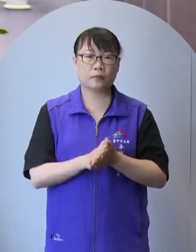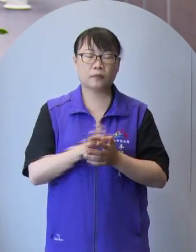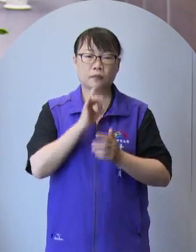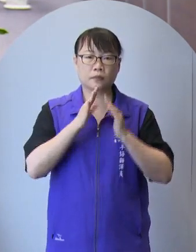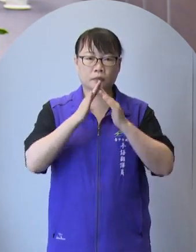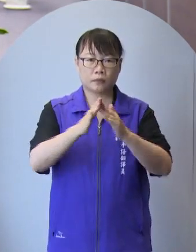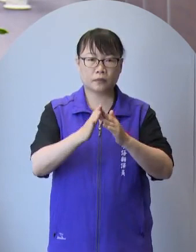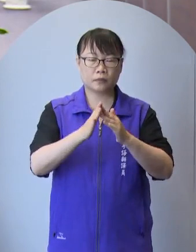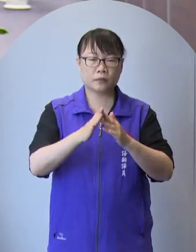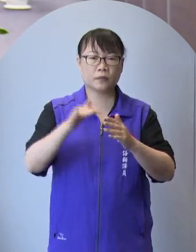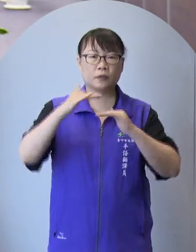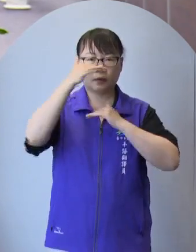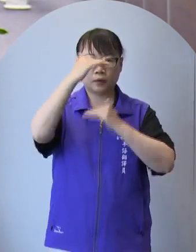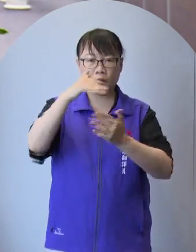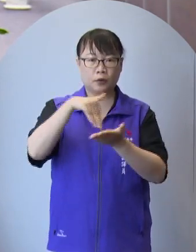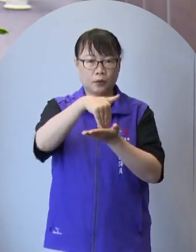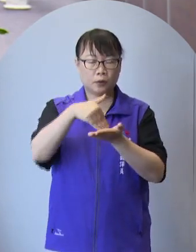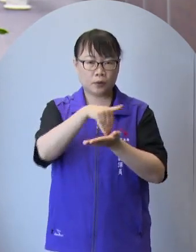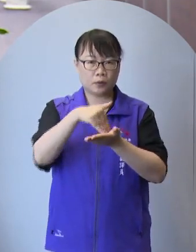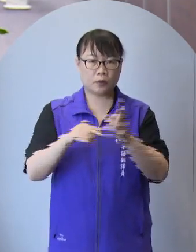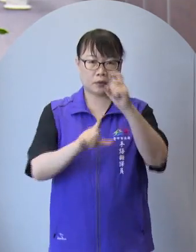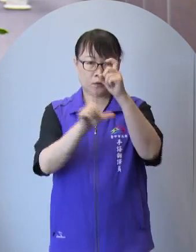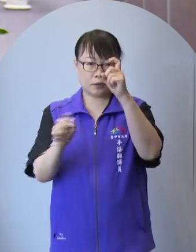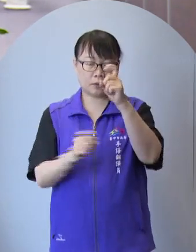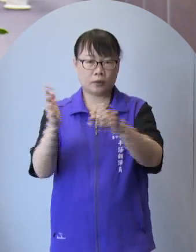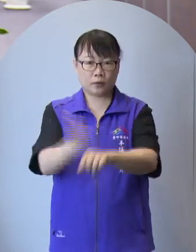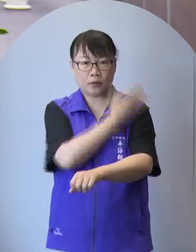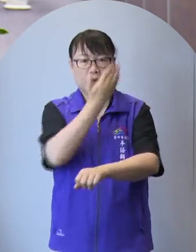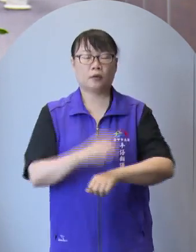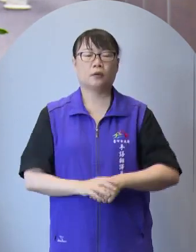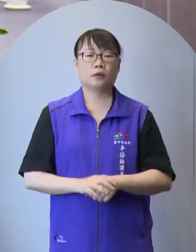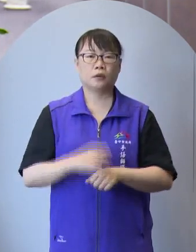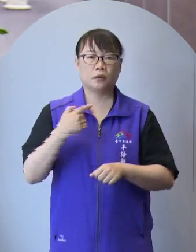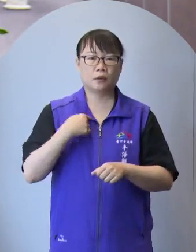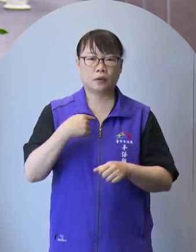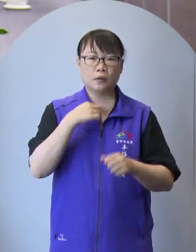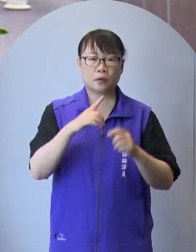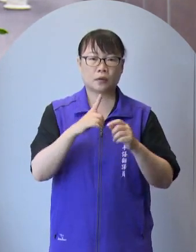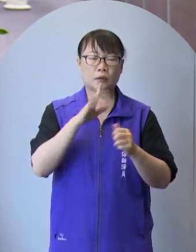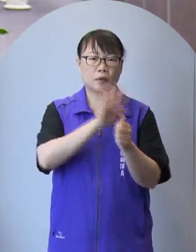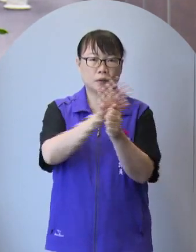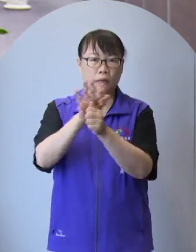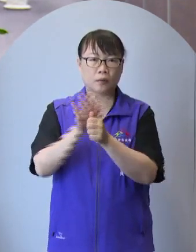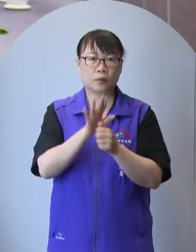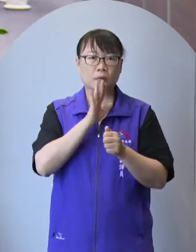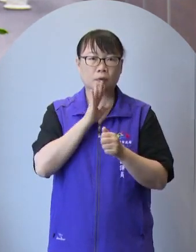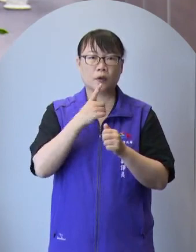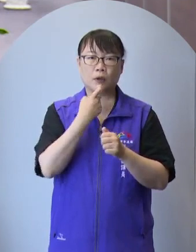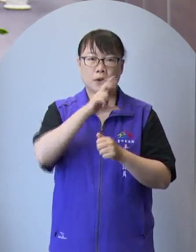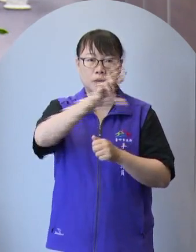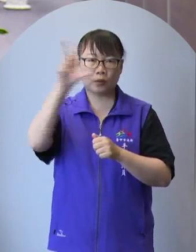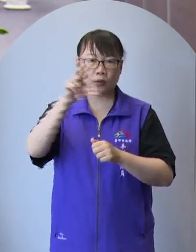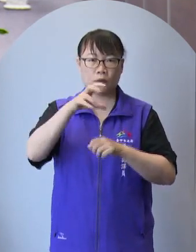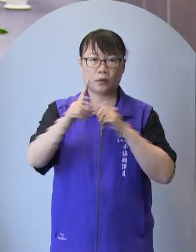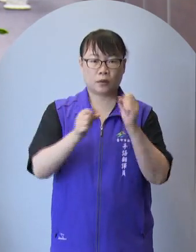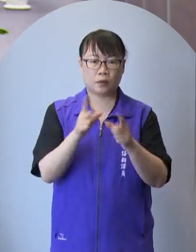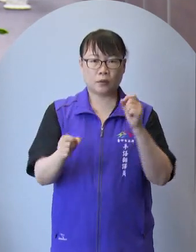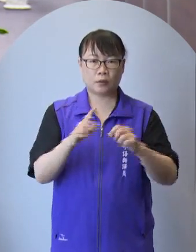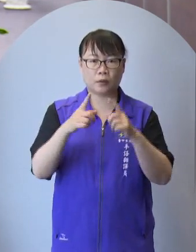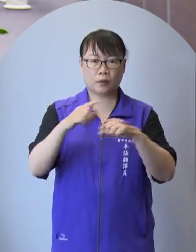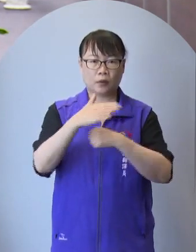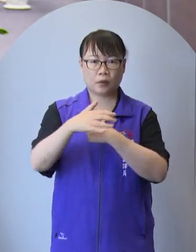市限塑令10月上路，打造绿色消费环保城市，请环保局陈局长报告。